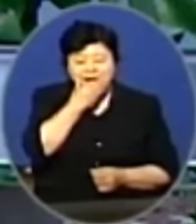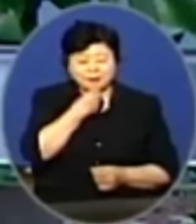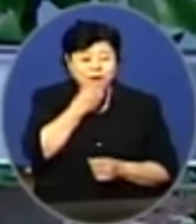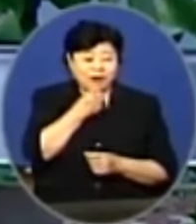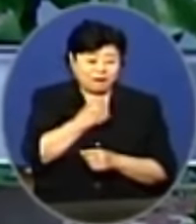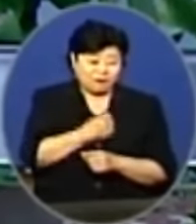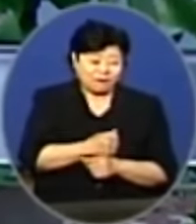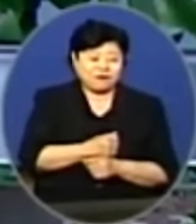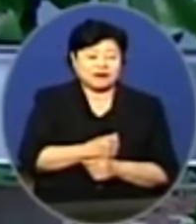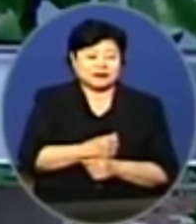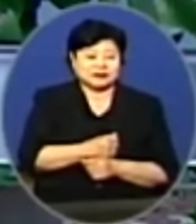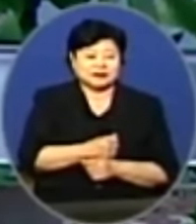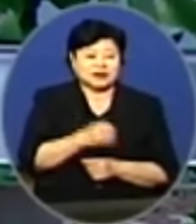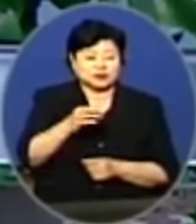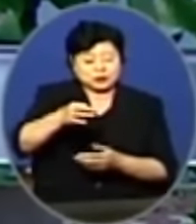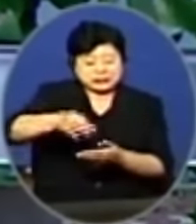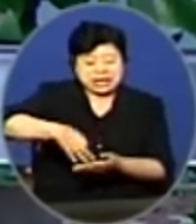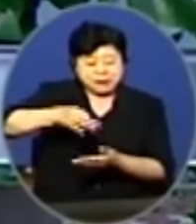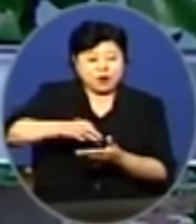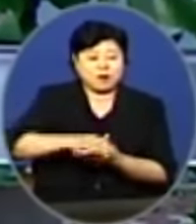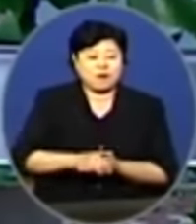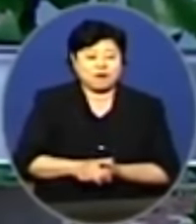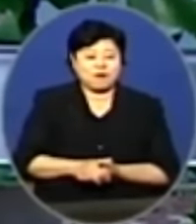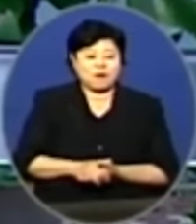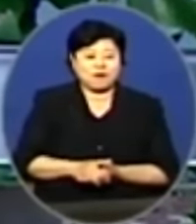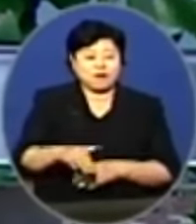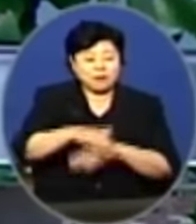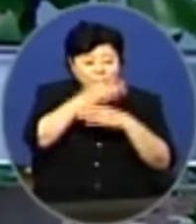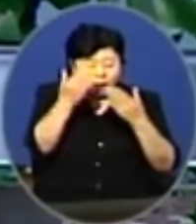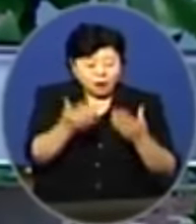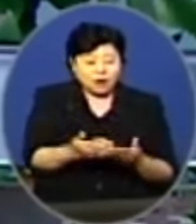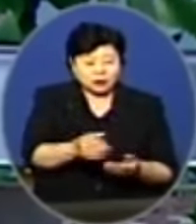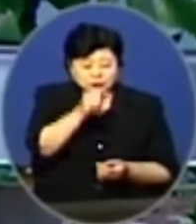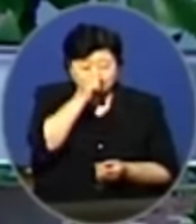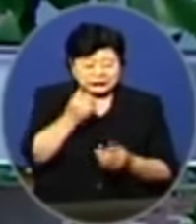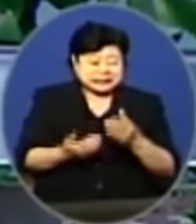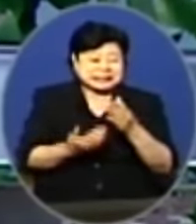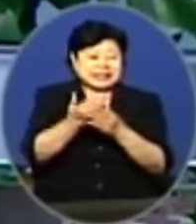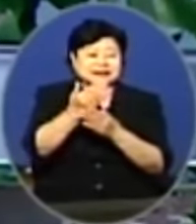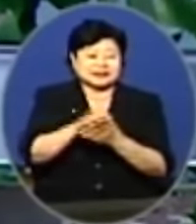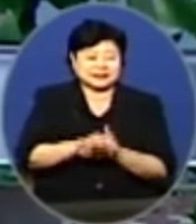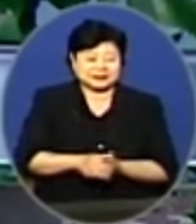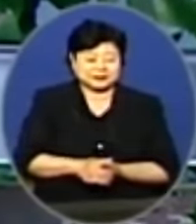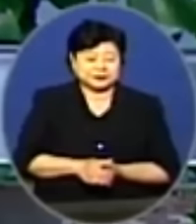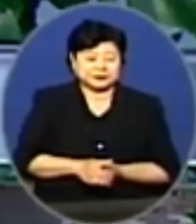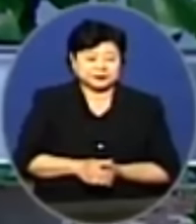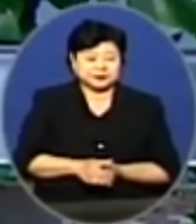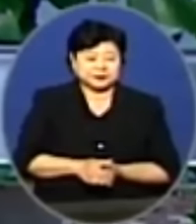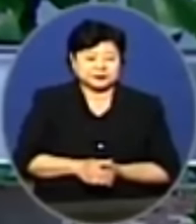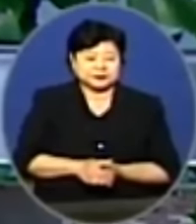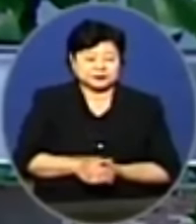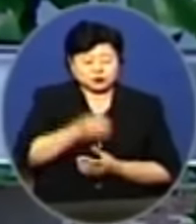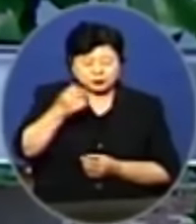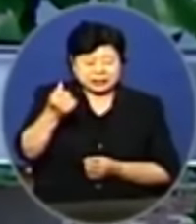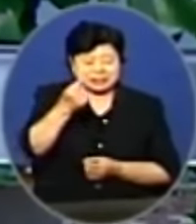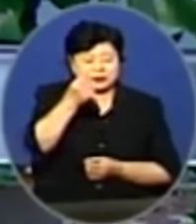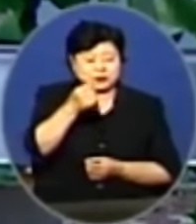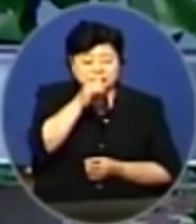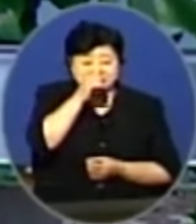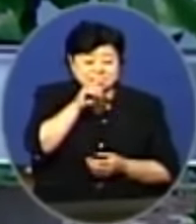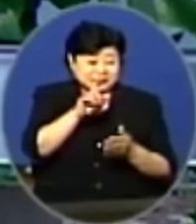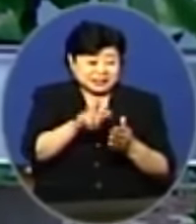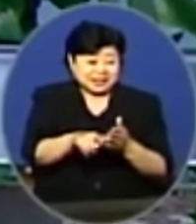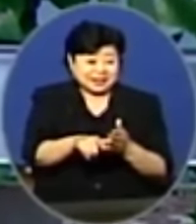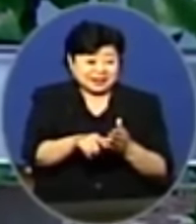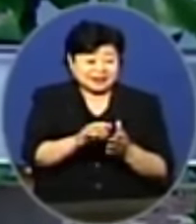행복하고 돈도 잘 벌고 모든 것이 좋은 일이 생길 것이라는 꿈을 가지고 있으면